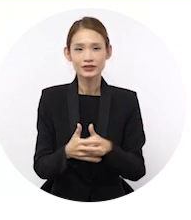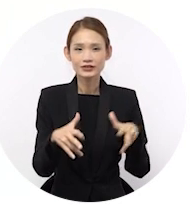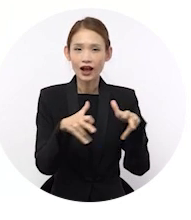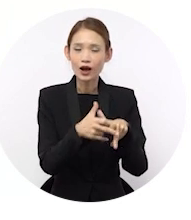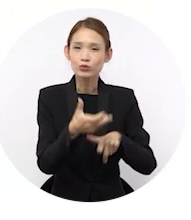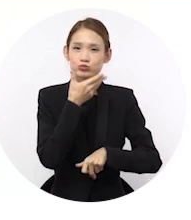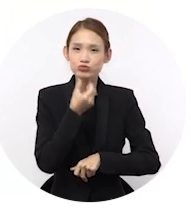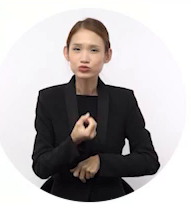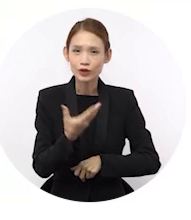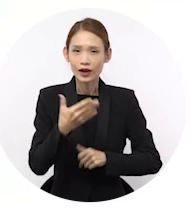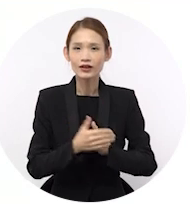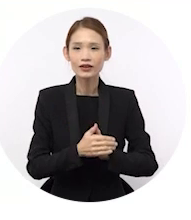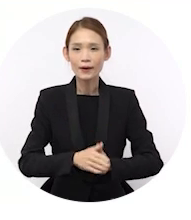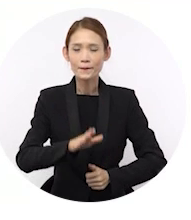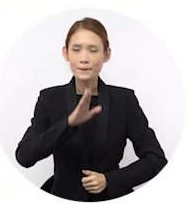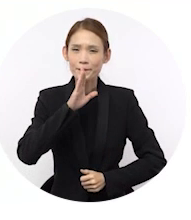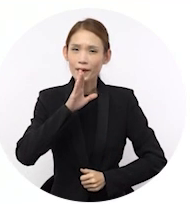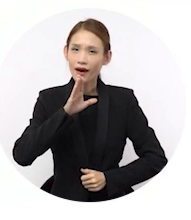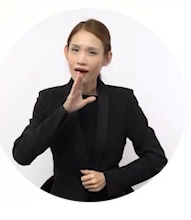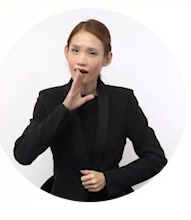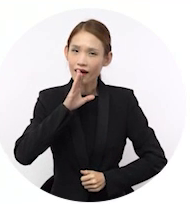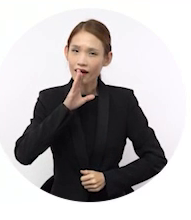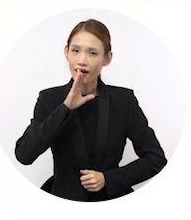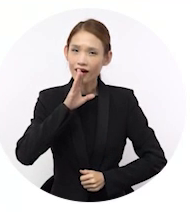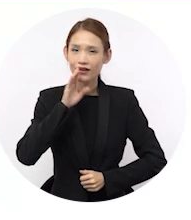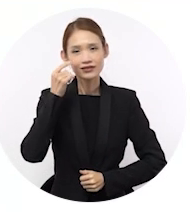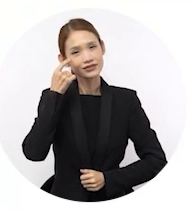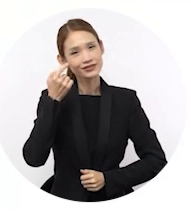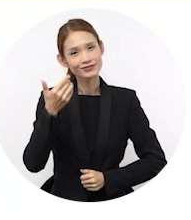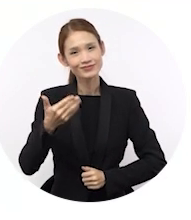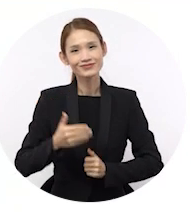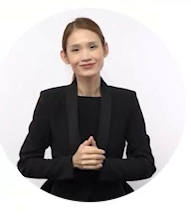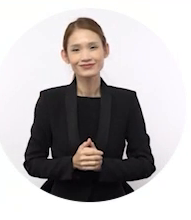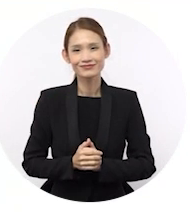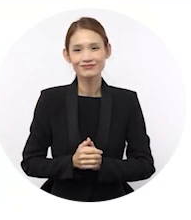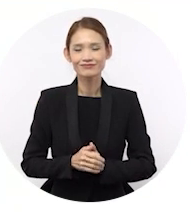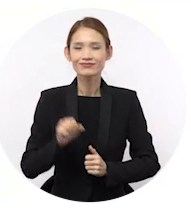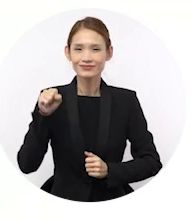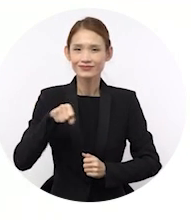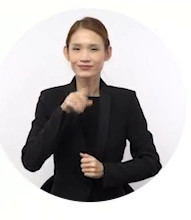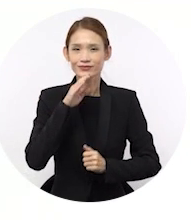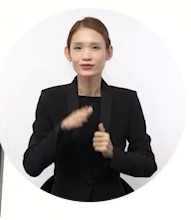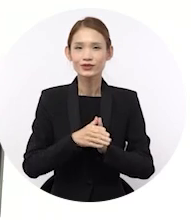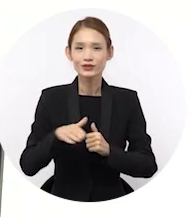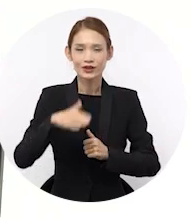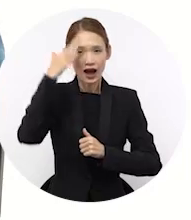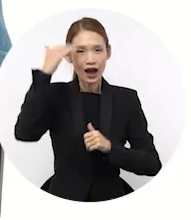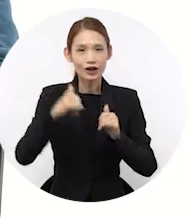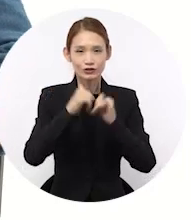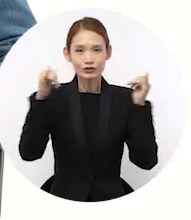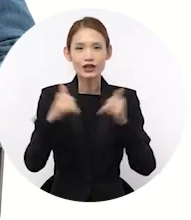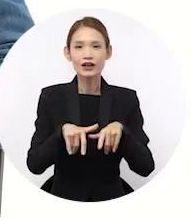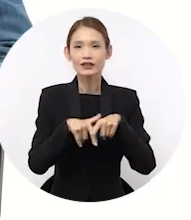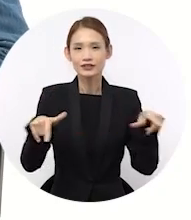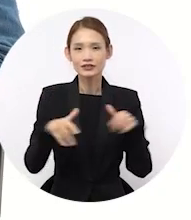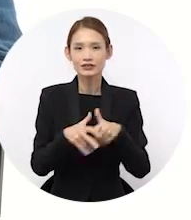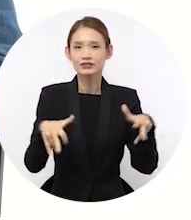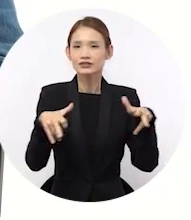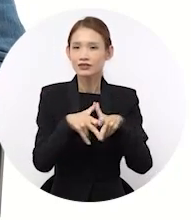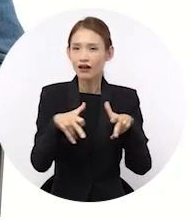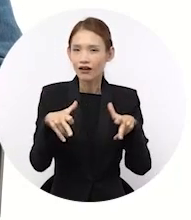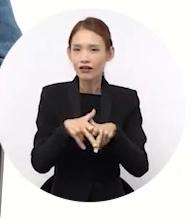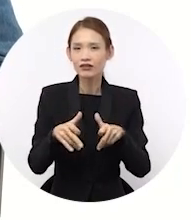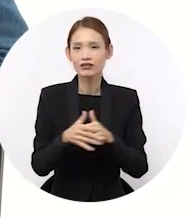여러분? 장애인은 불행하다. 뭔가 맞는 말처럼 느껴지시진 않았나요? 그래요. 우리 사회에서